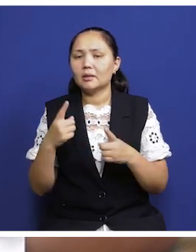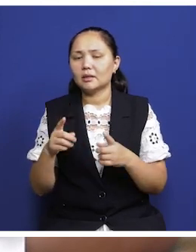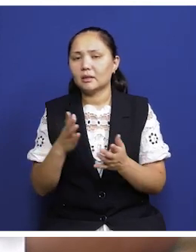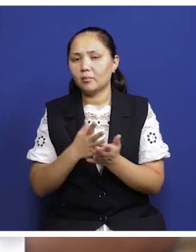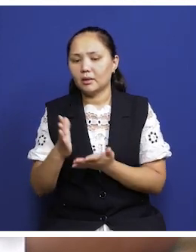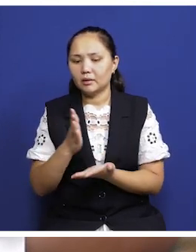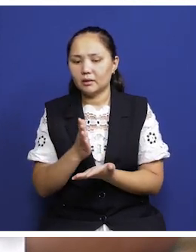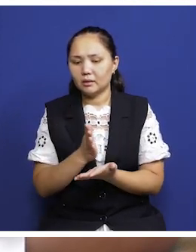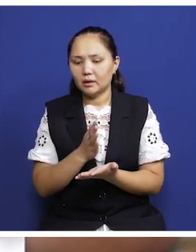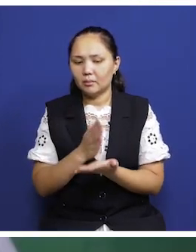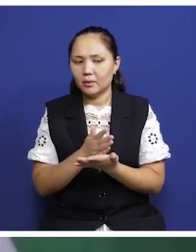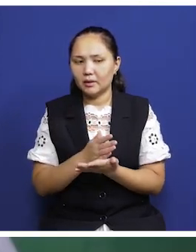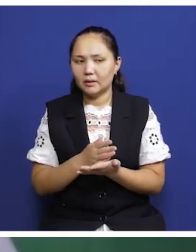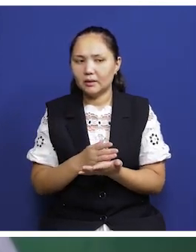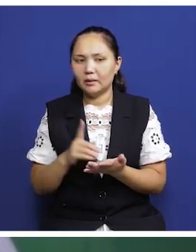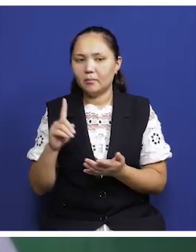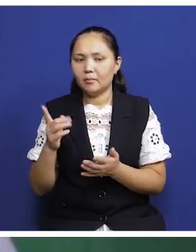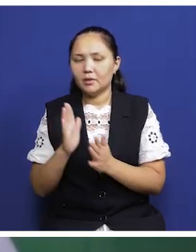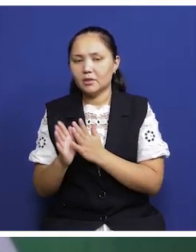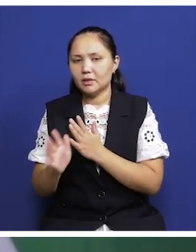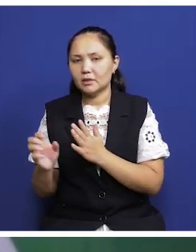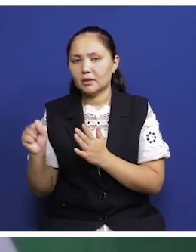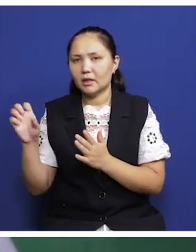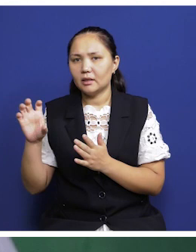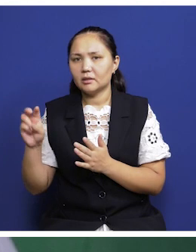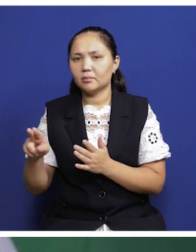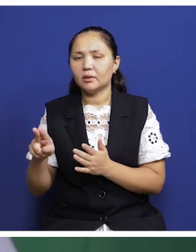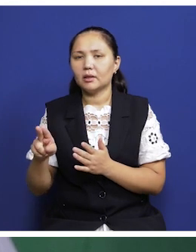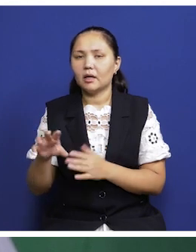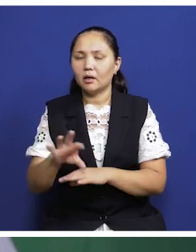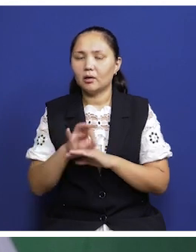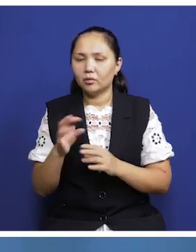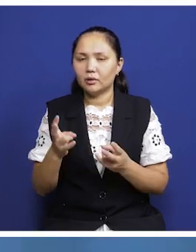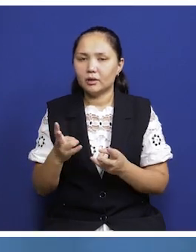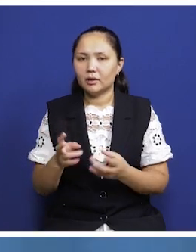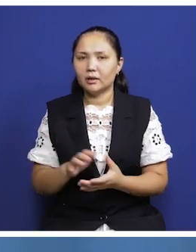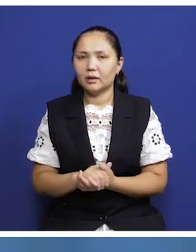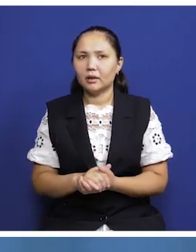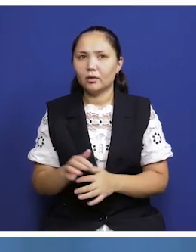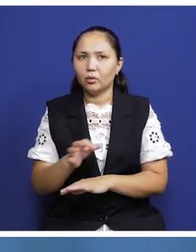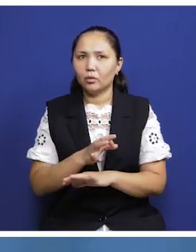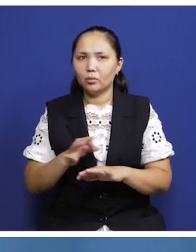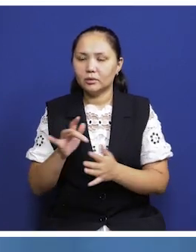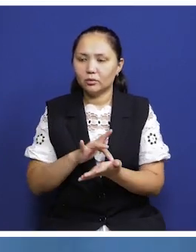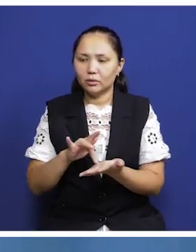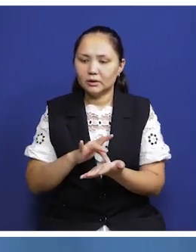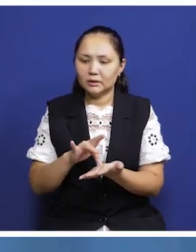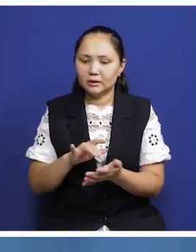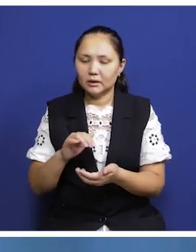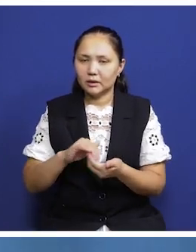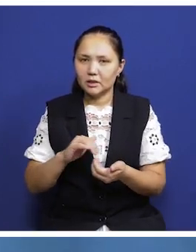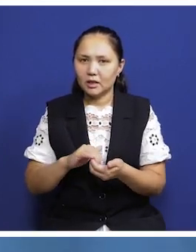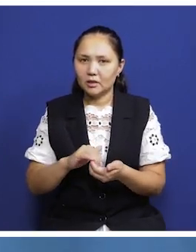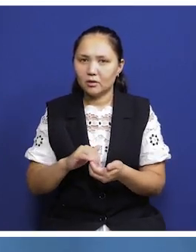отырған. Солардан тек бірінші кезекте бізде АСП алушыларға көмек беру керек. Ауданда туристік